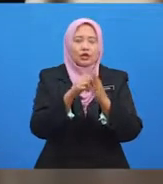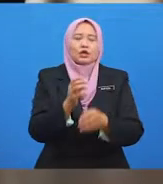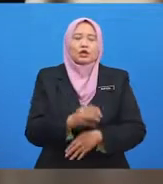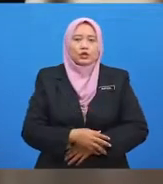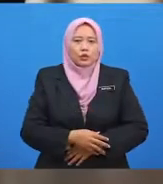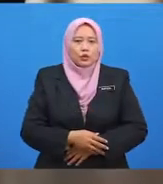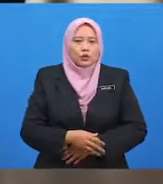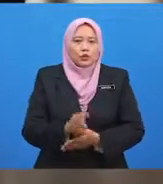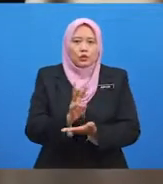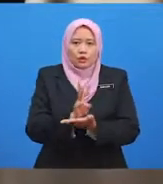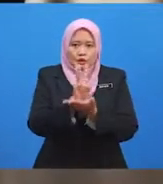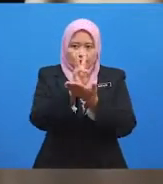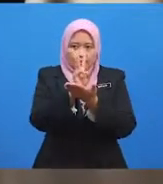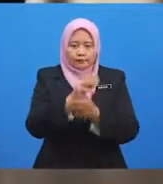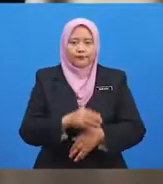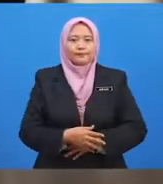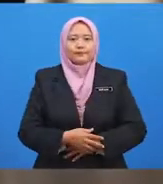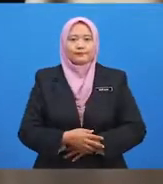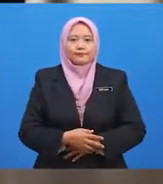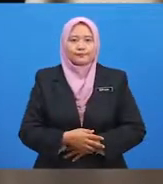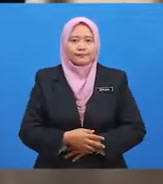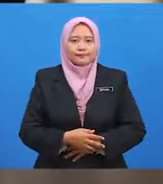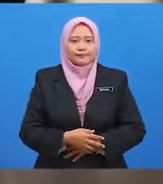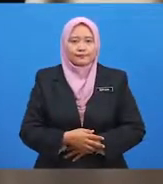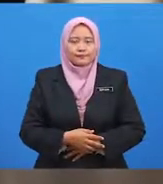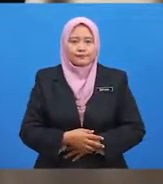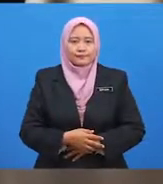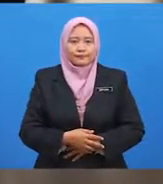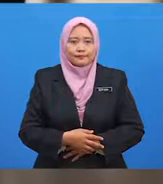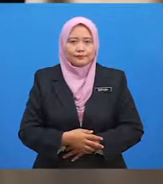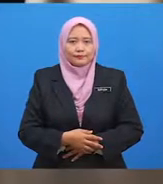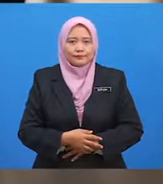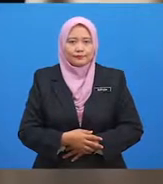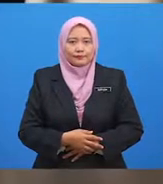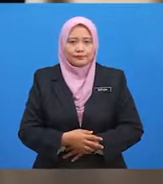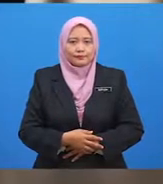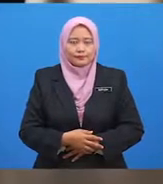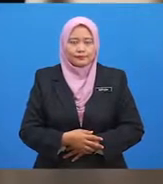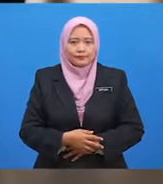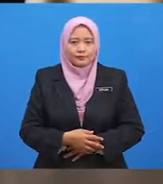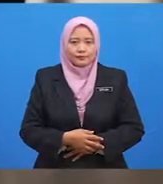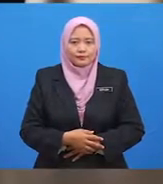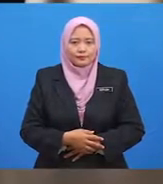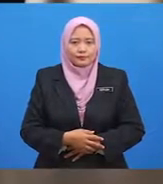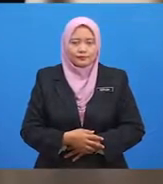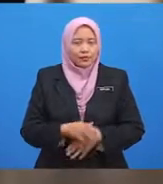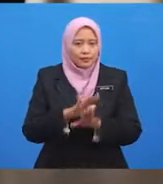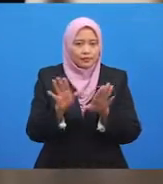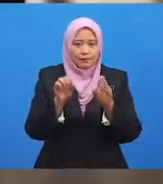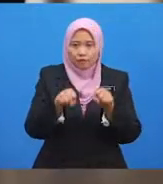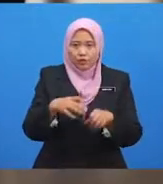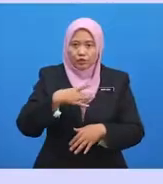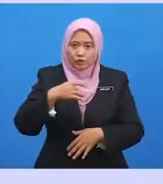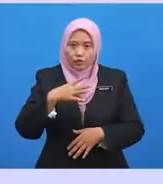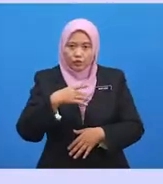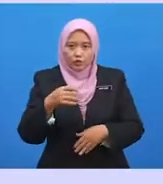tetapi ada rukun dan syarat-syaratnya yang perlu dipatuhi tidak boleh suka-suka untuk melakukan